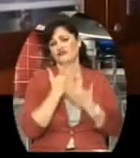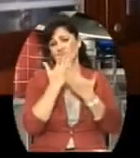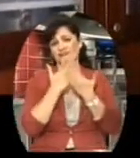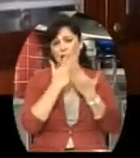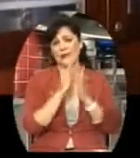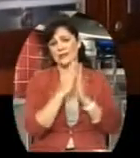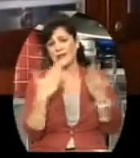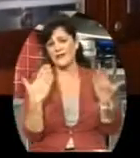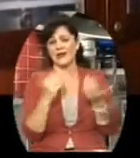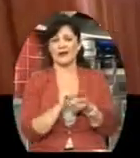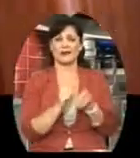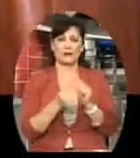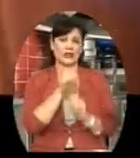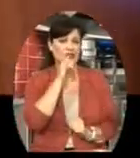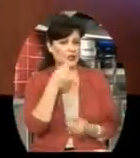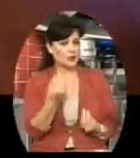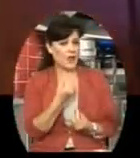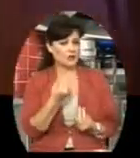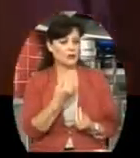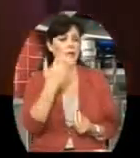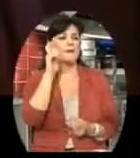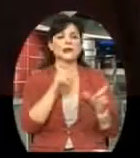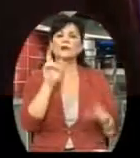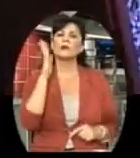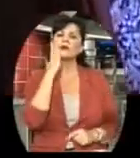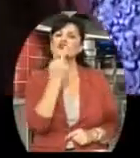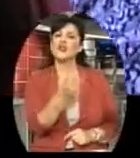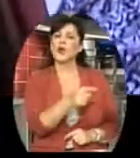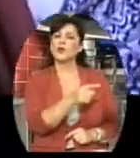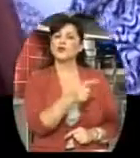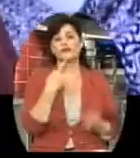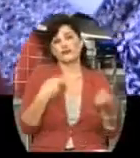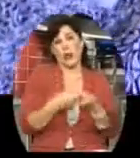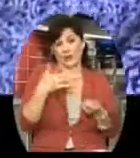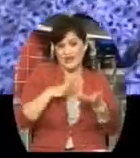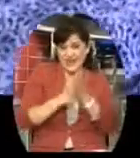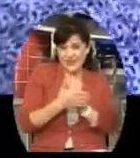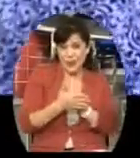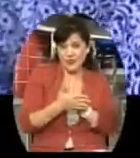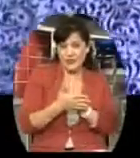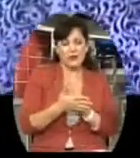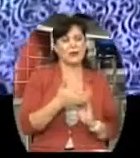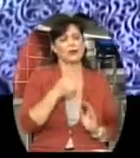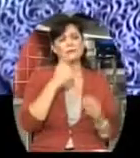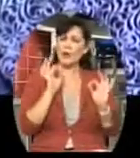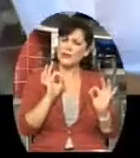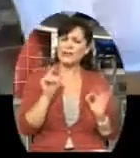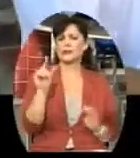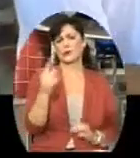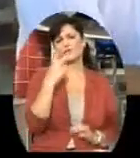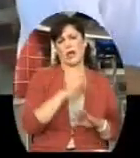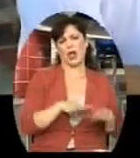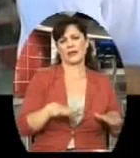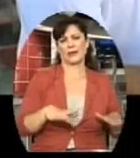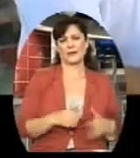איזה ספר או לשתות איזה משקה. או כמה אנשים יכולים לישון פה? זה תלוי כמה אתם רוצים להצטופף. האופטימלי זה לזוג עם שני ילדים. אני רואה